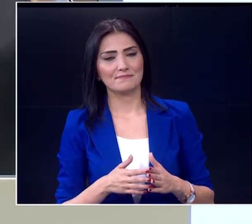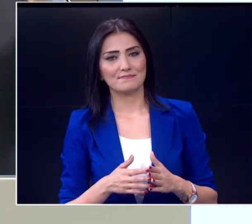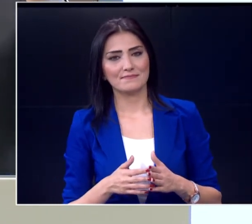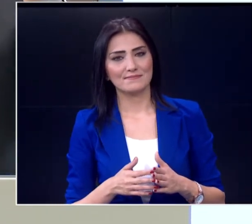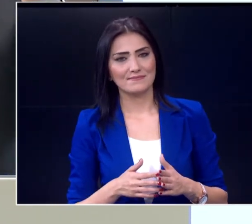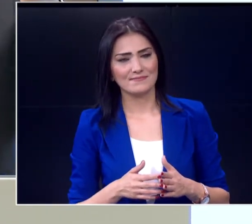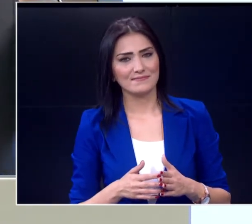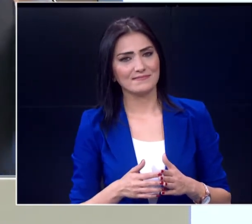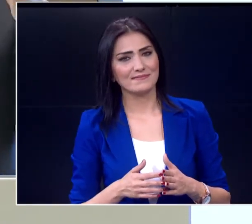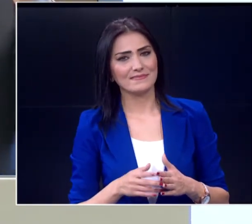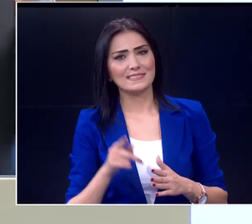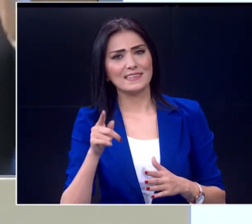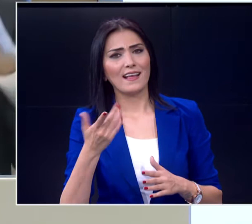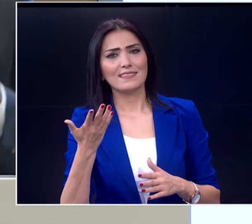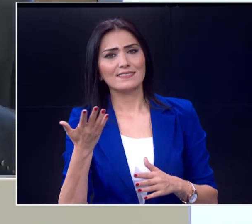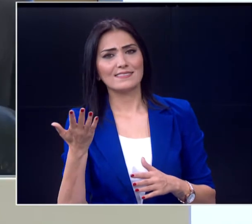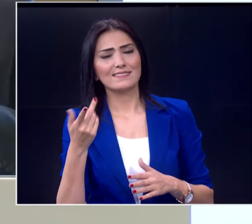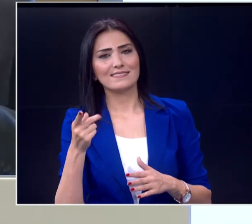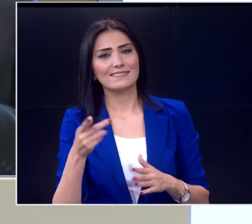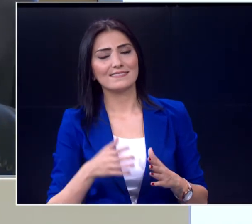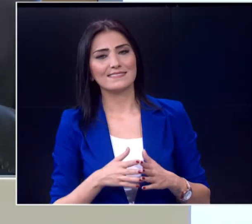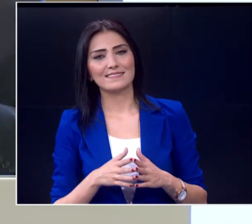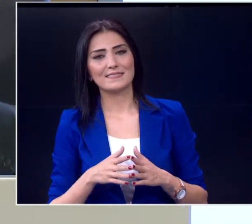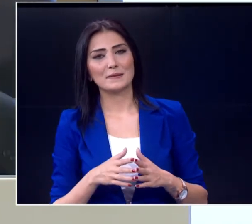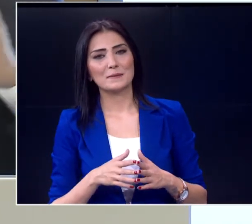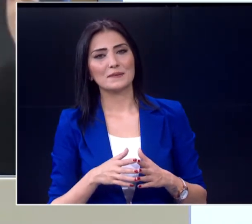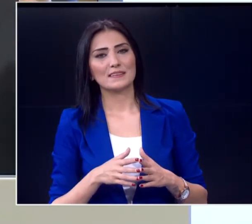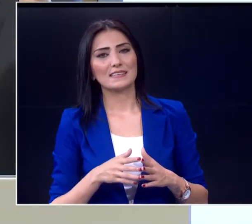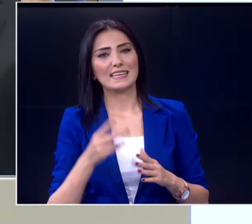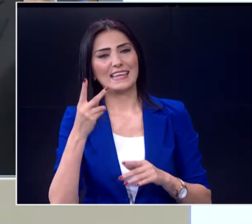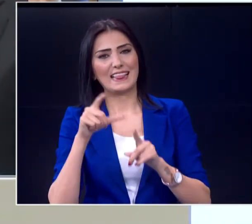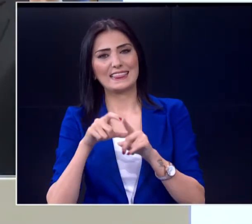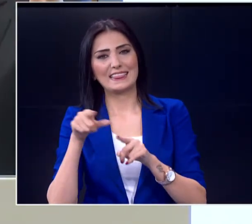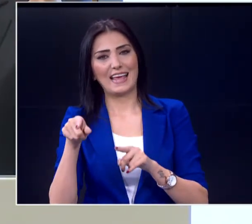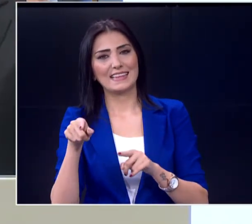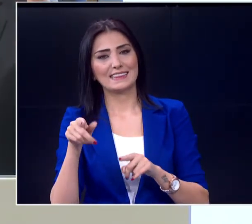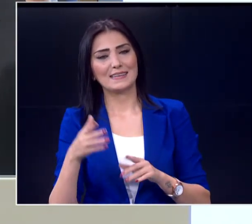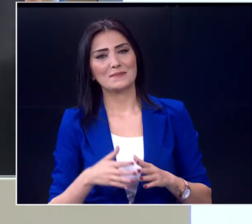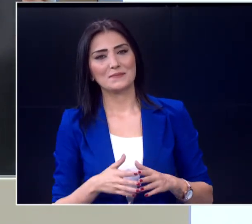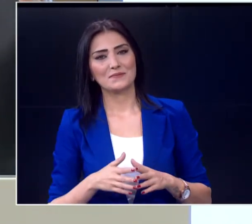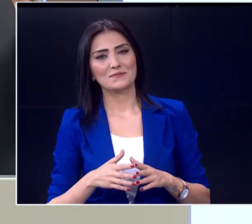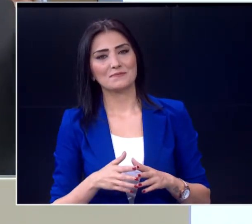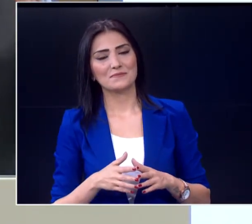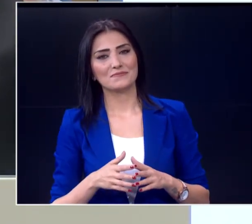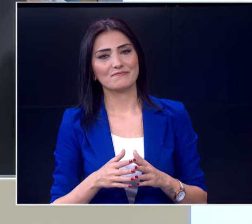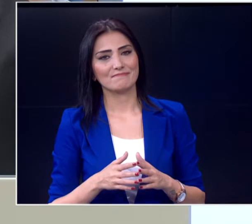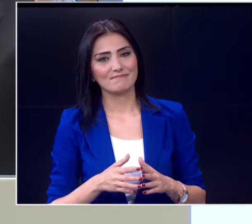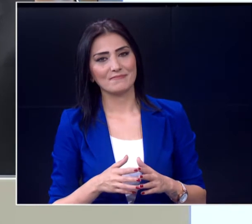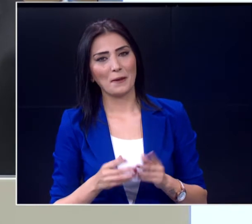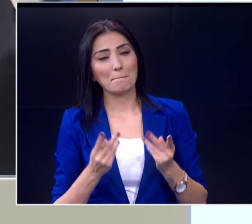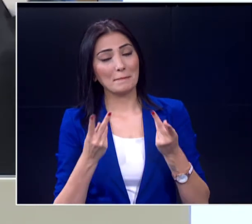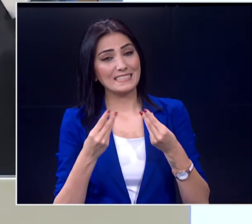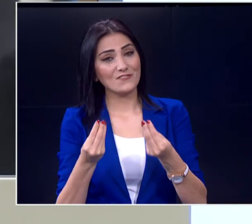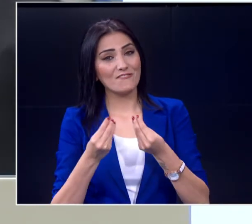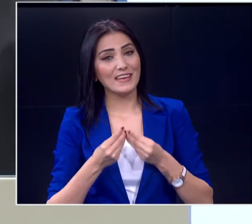Ya sen kaçıncı T'desin ya? 2 T'de. Daha bak diyor ki, bak mesajı